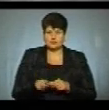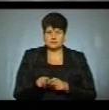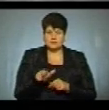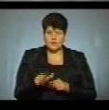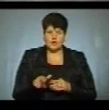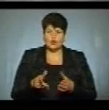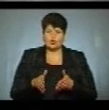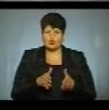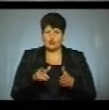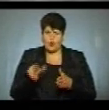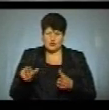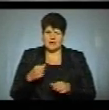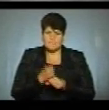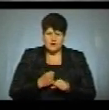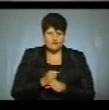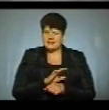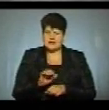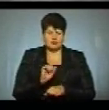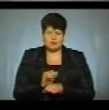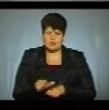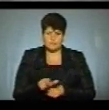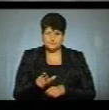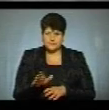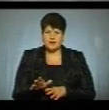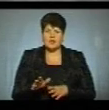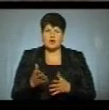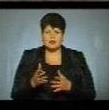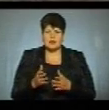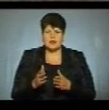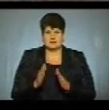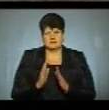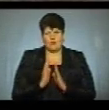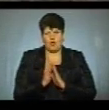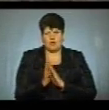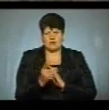Дорожники працюють, вони не перекрили рух, але обгородили одну полосу.